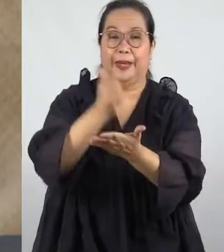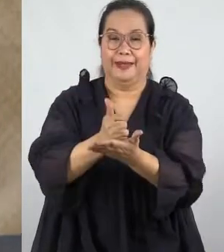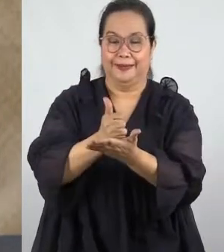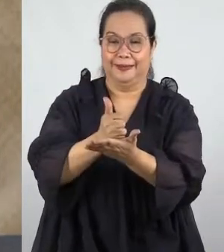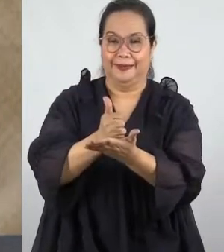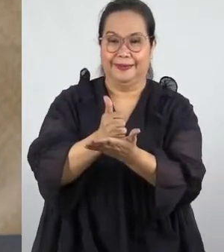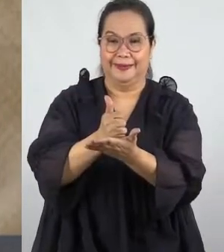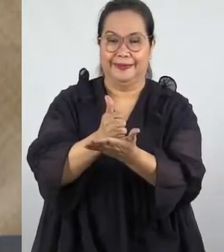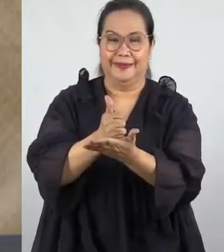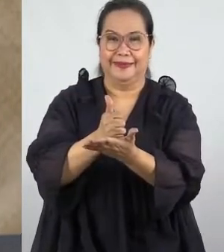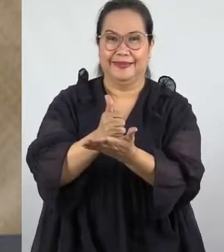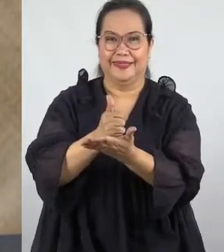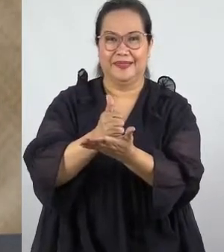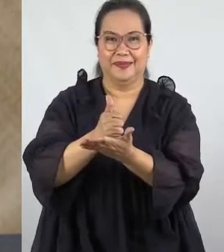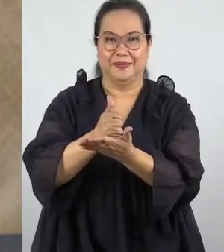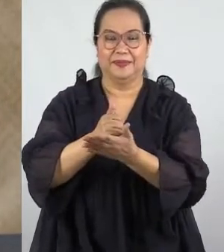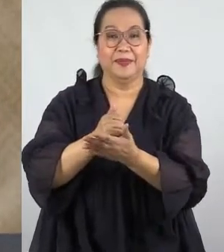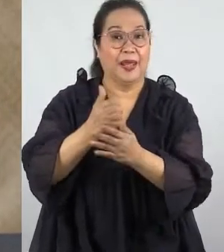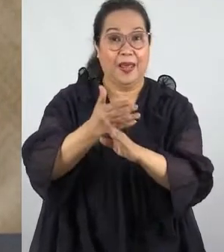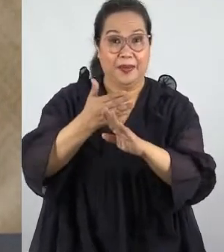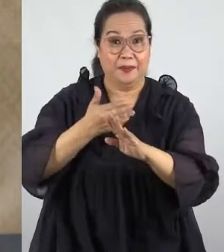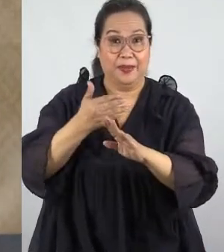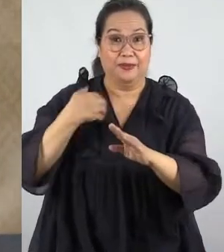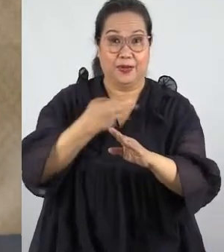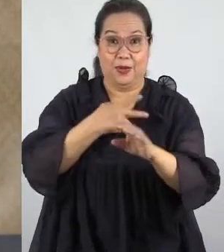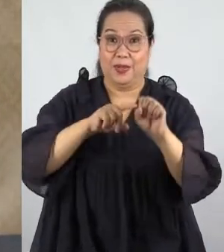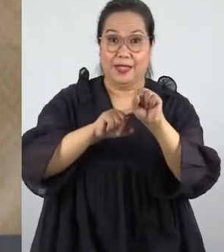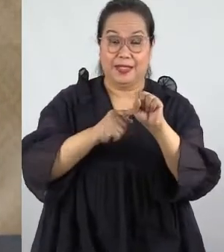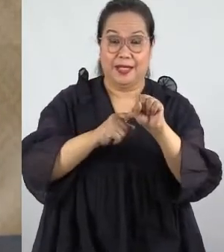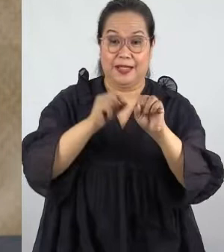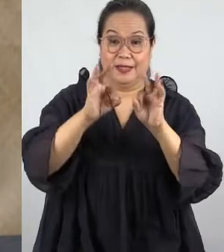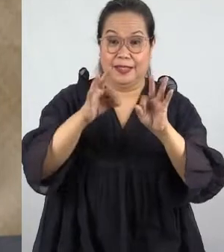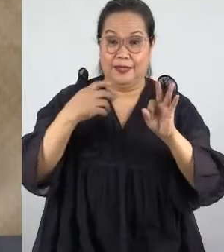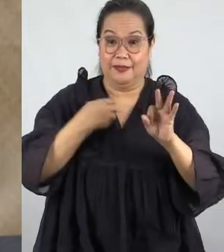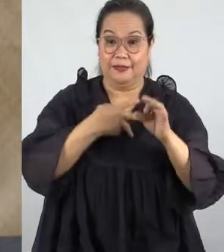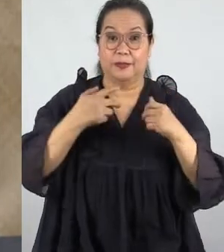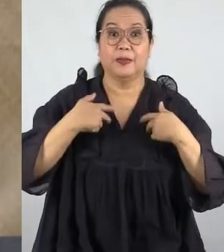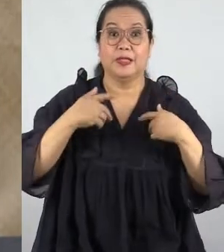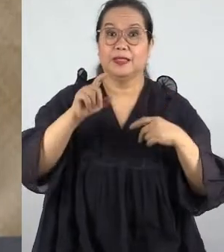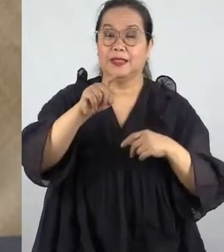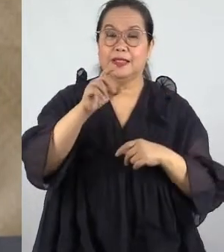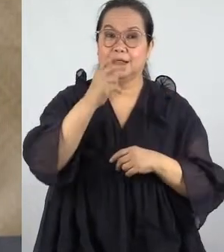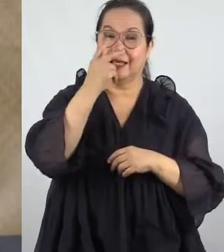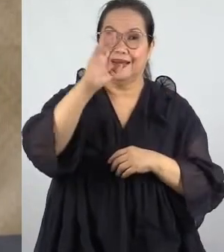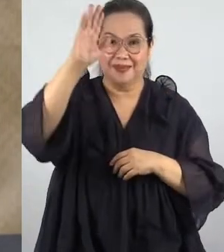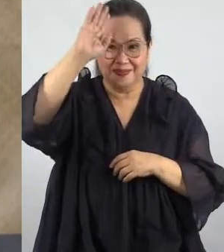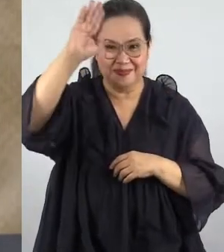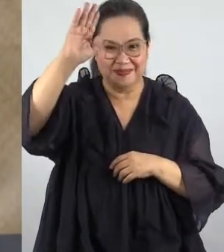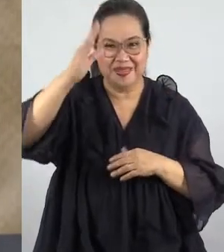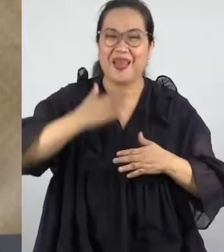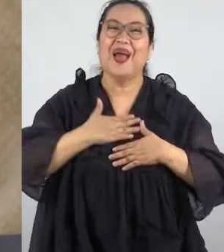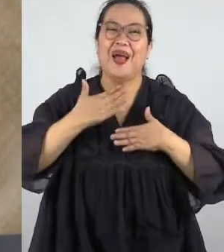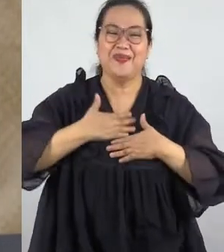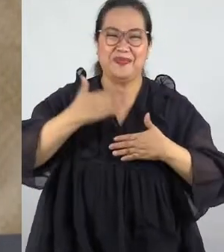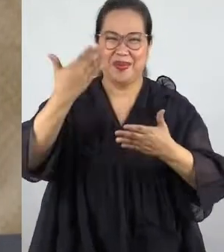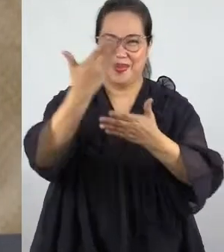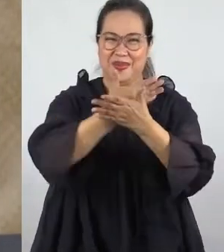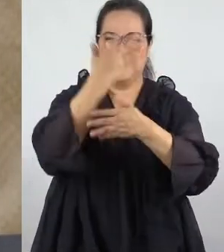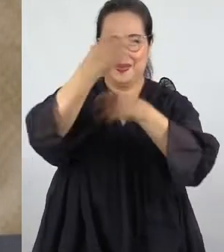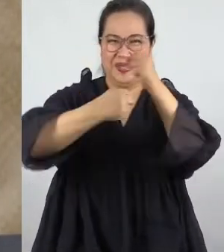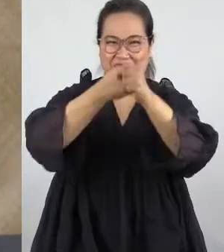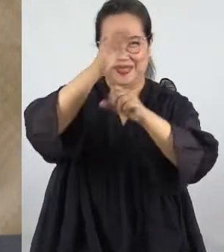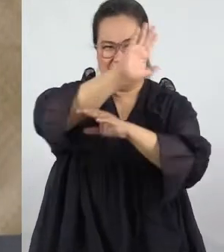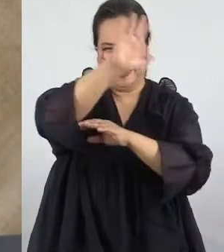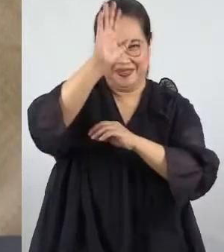Amen. Bago po ako mag-umpisa, kung hindi ko pa po kayo nababati, Happy New Year po sa inyong